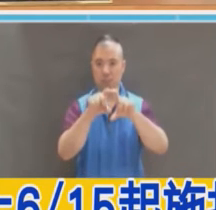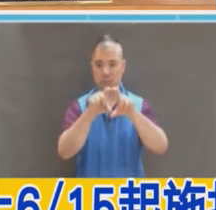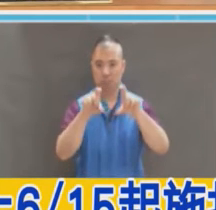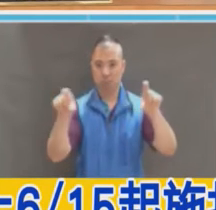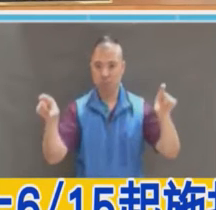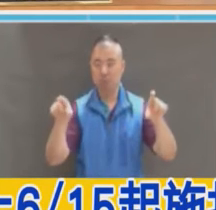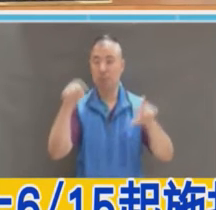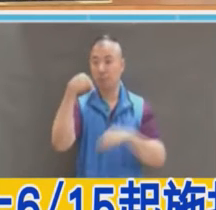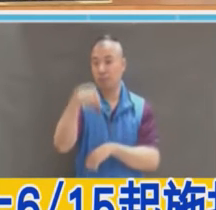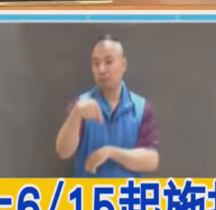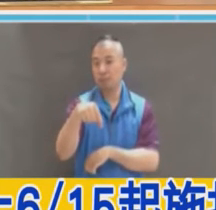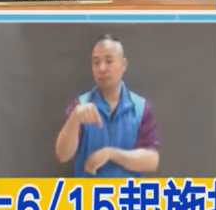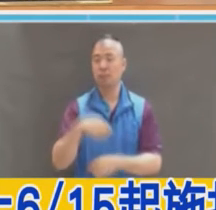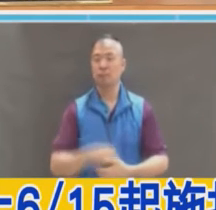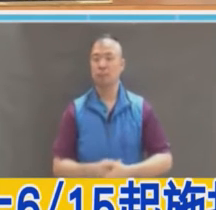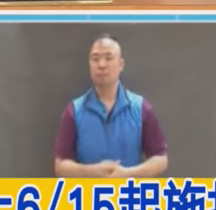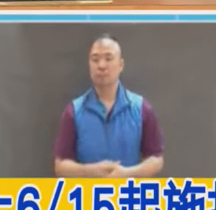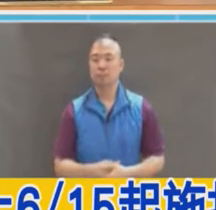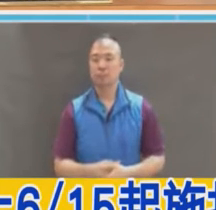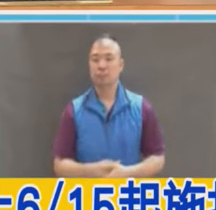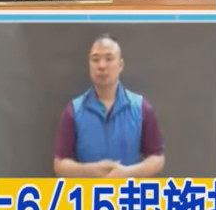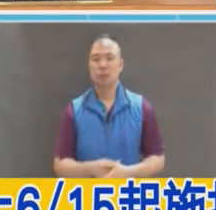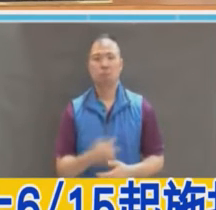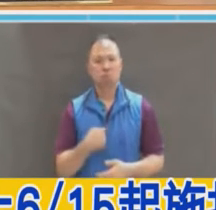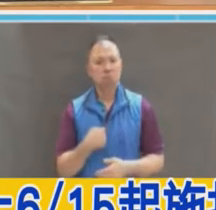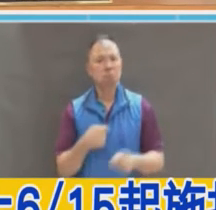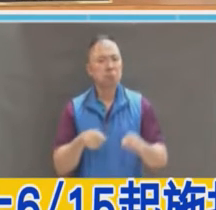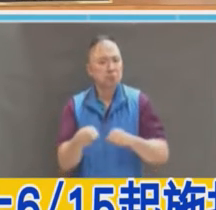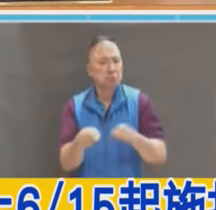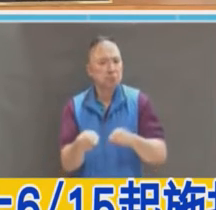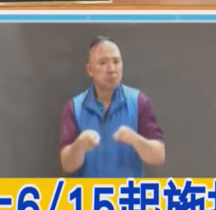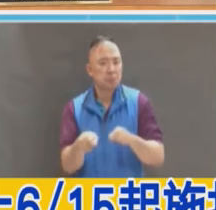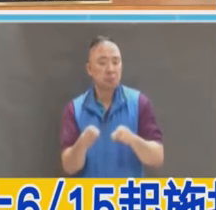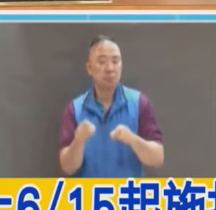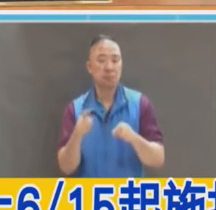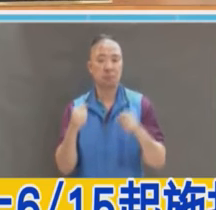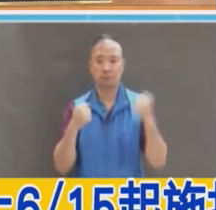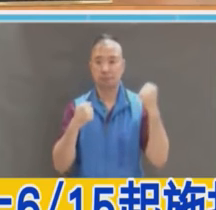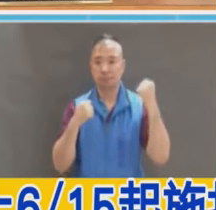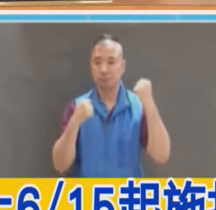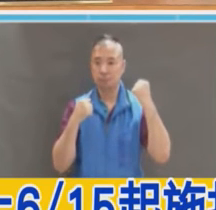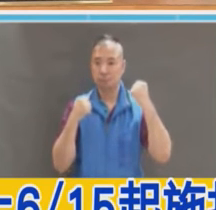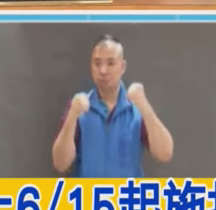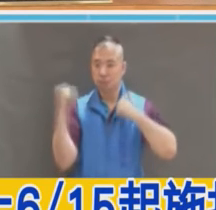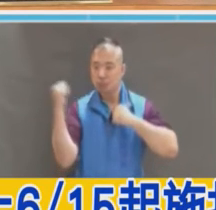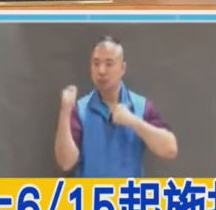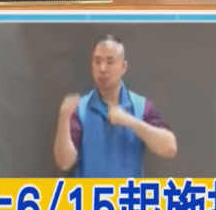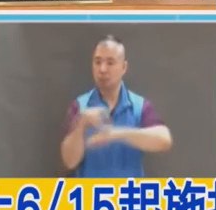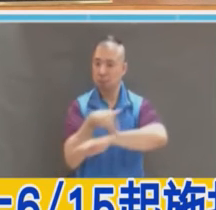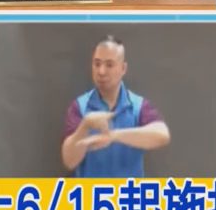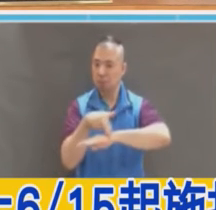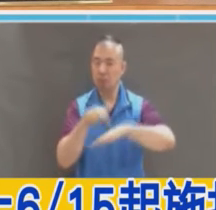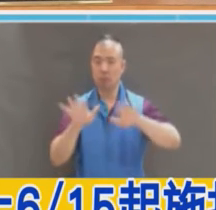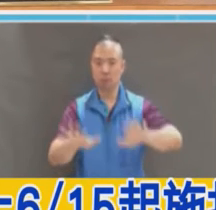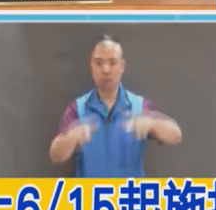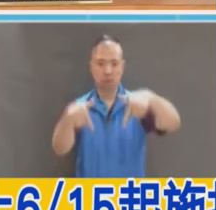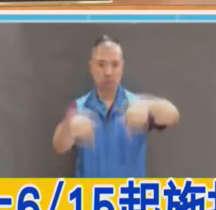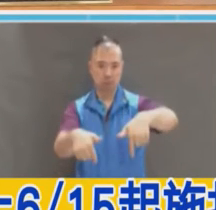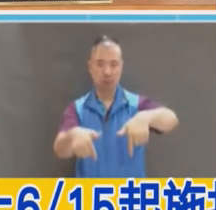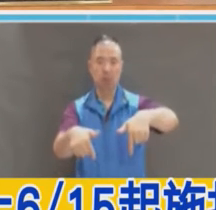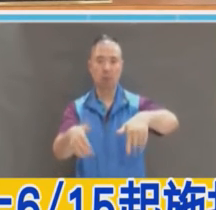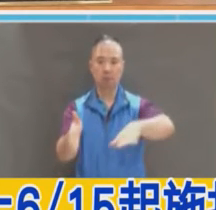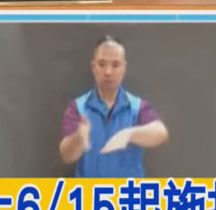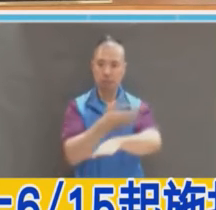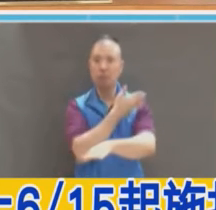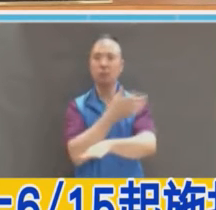为这一类风险最高。最脆弱，所以我们今天早上接到了，我